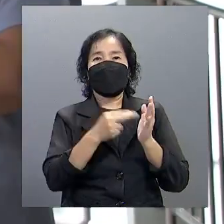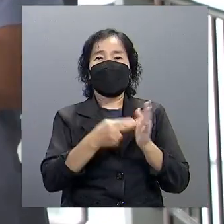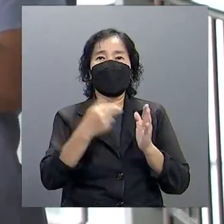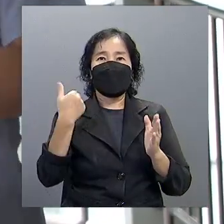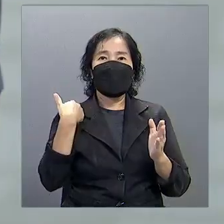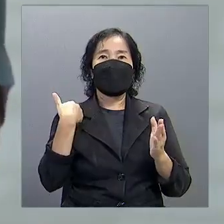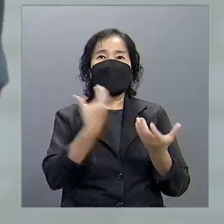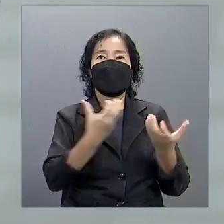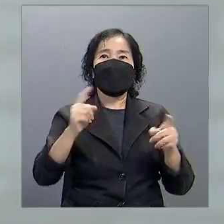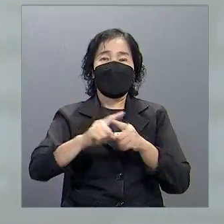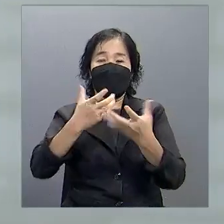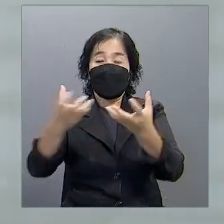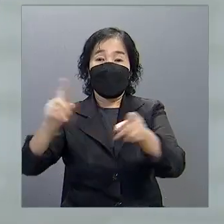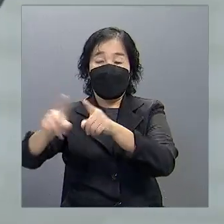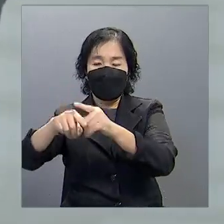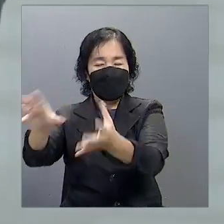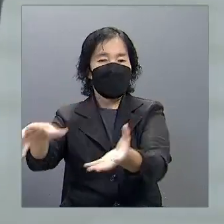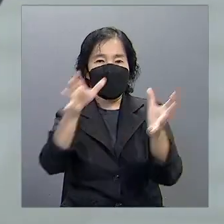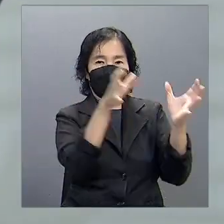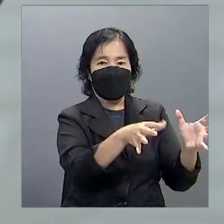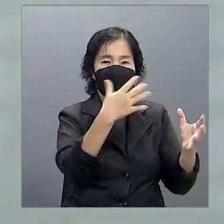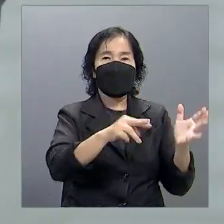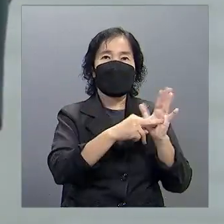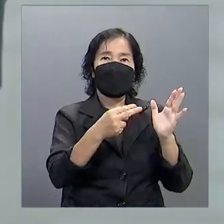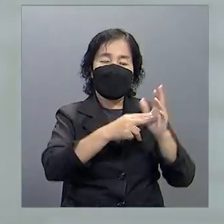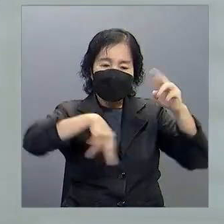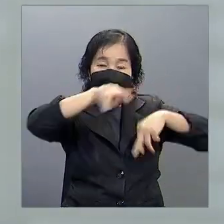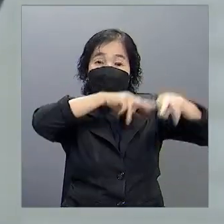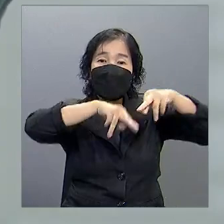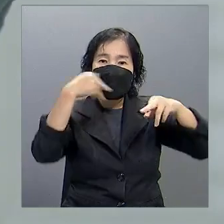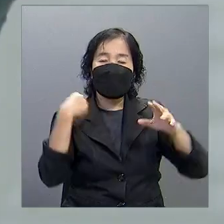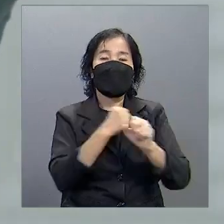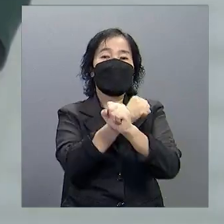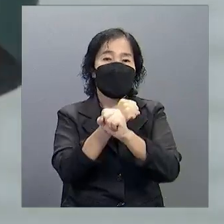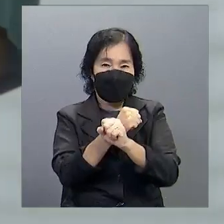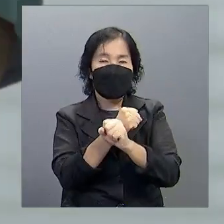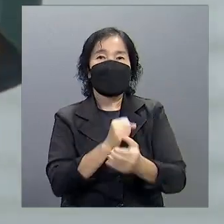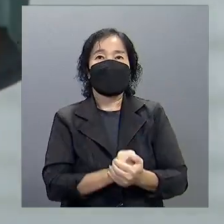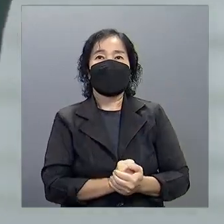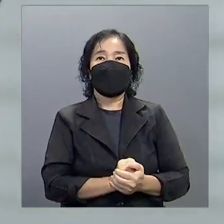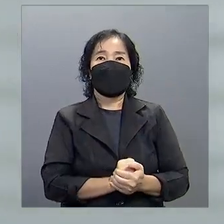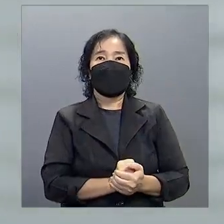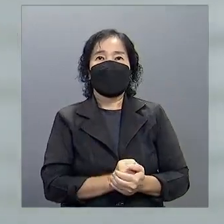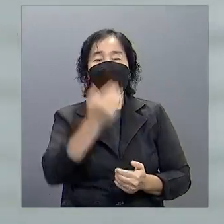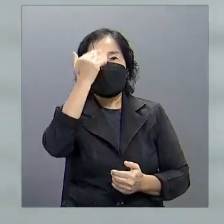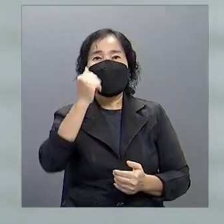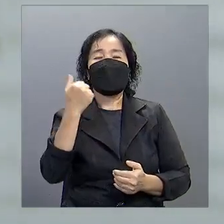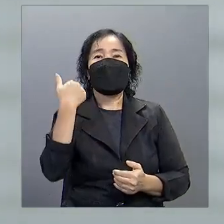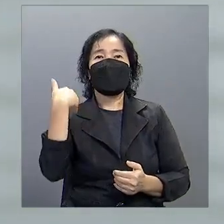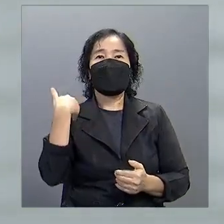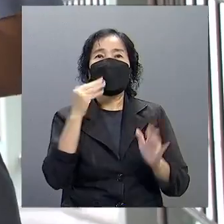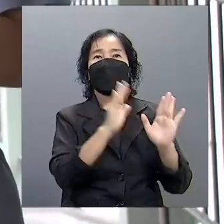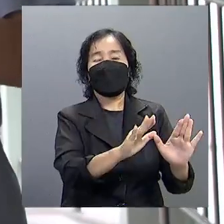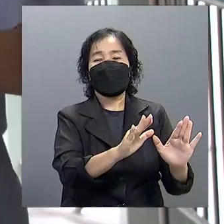ะไว้ที่นี ่ เพื่อจะเก็บเขาเรียกเป็นอะไรป้องกันไว้เพื่อเขาห้องเขาเช่าห้องอะค่ะเราต้องเก็บไว้ส่วนกลางค่ะ